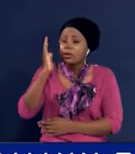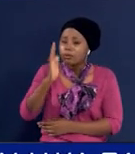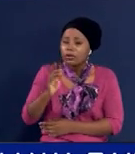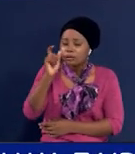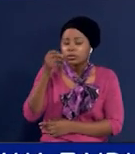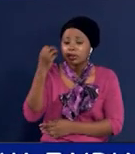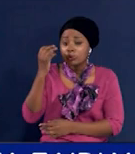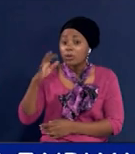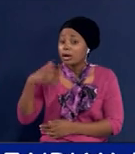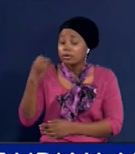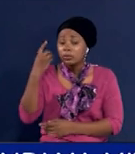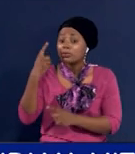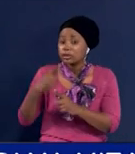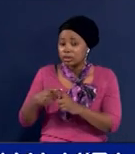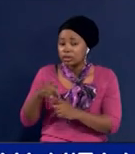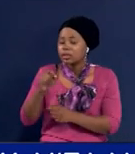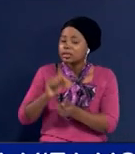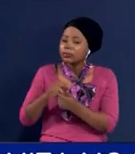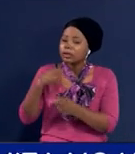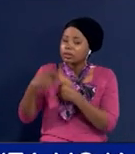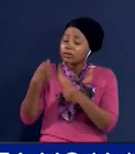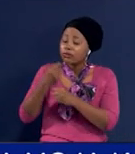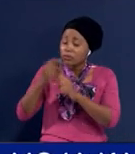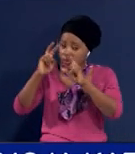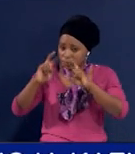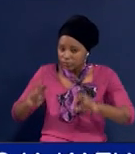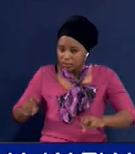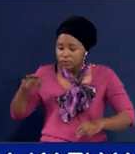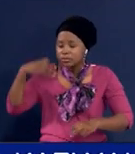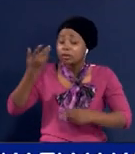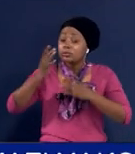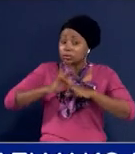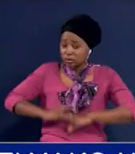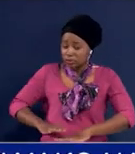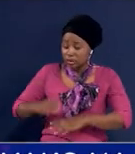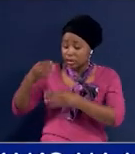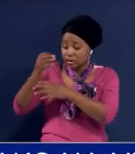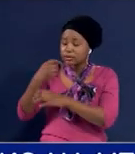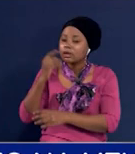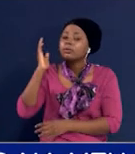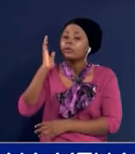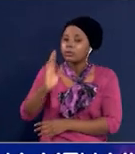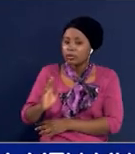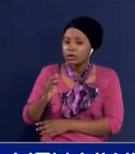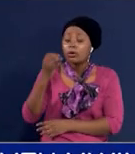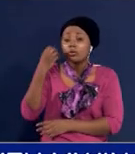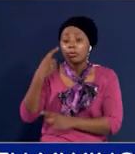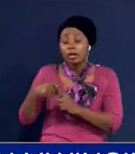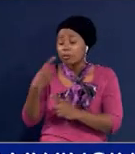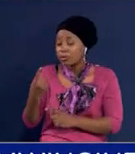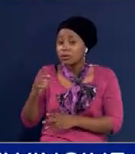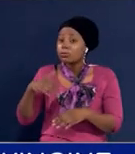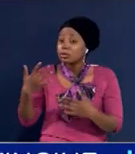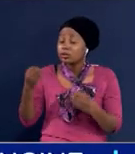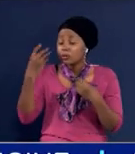mara moja haumwi tena. Kwa hiyo ni jambo ambalo linaendelea kufanywa utafiti. Tukijiridhisha na tafiti za kisayansi, tutasema moja kwa moja kwamba ukiumwa mara moja haumwi tena, lakini kwa